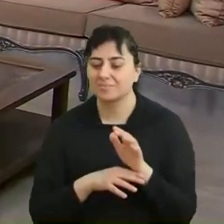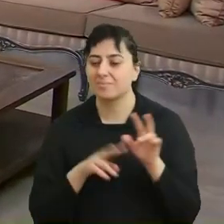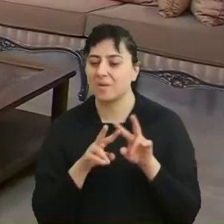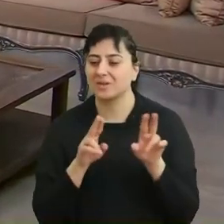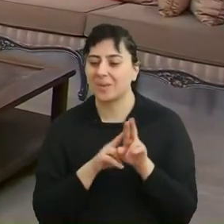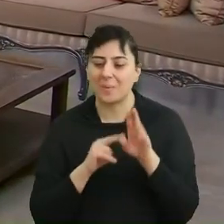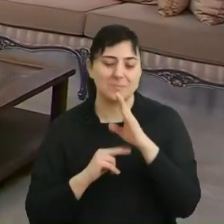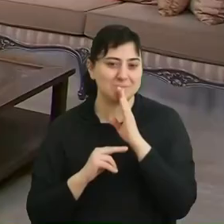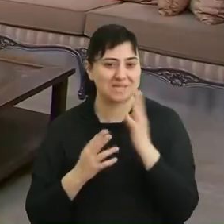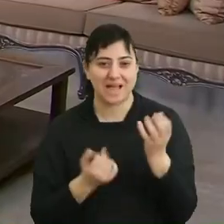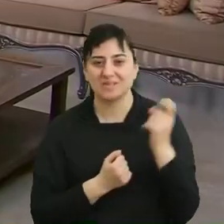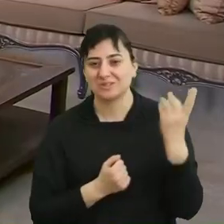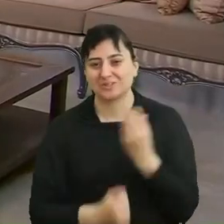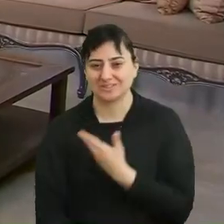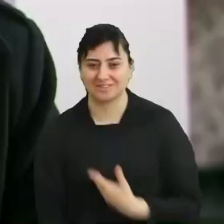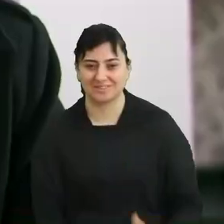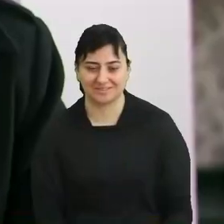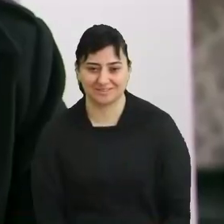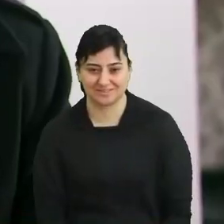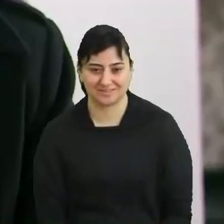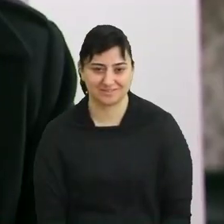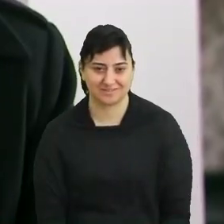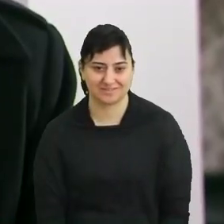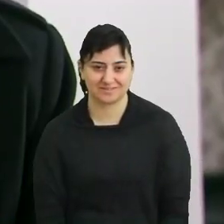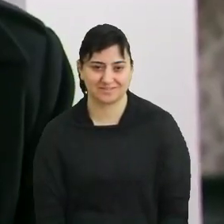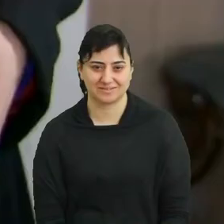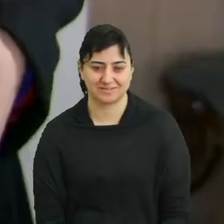Kemal'e mısır aldım. Biliyorsun çok seviyorum, için açlayacaktım.